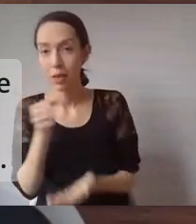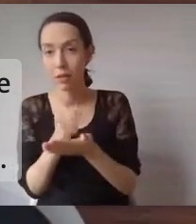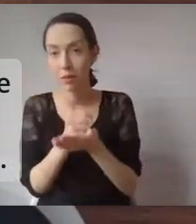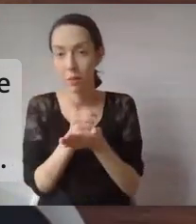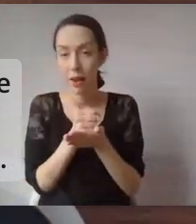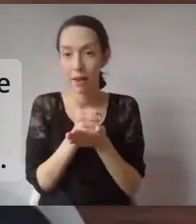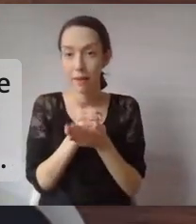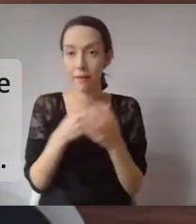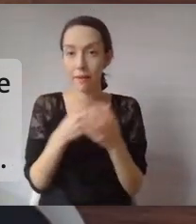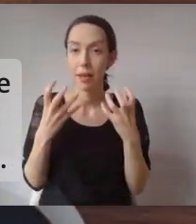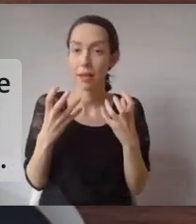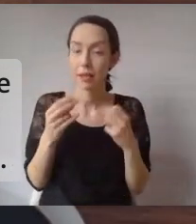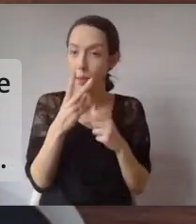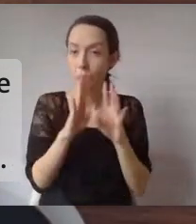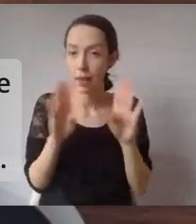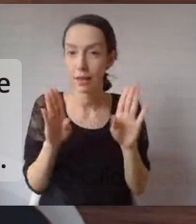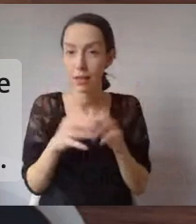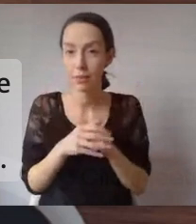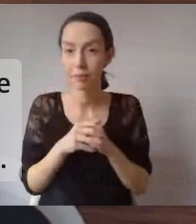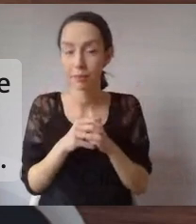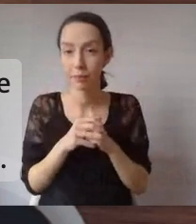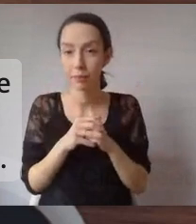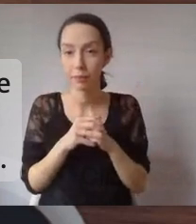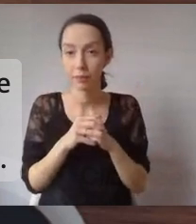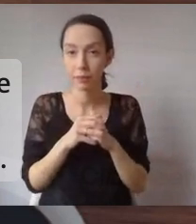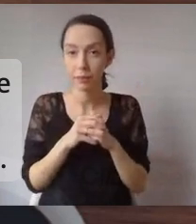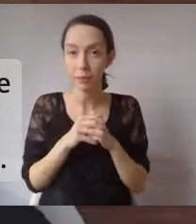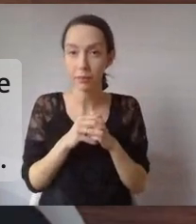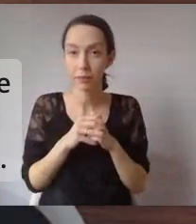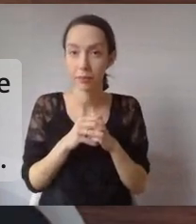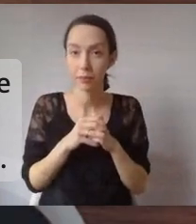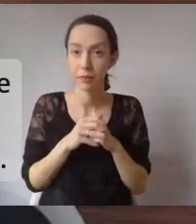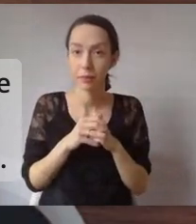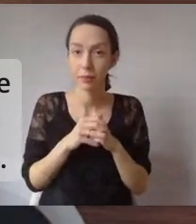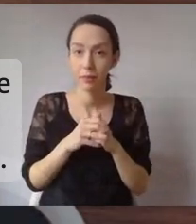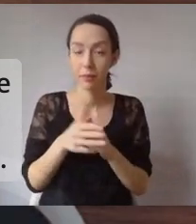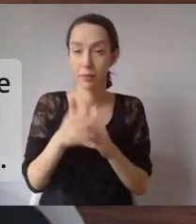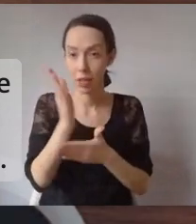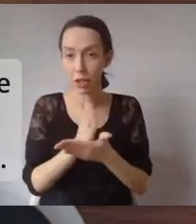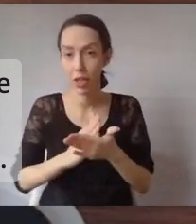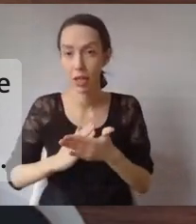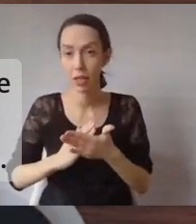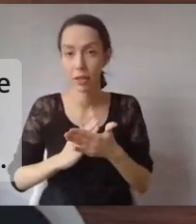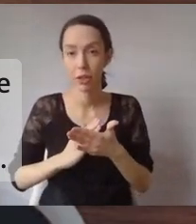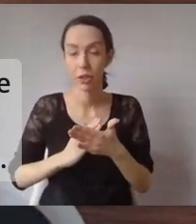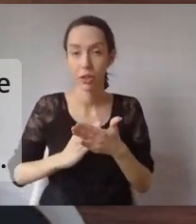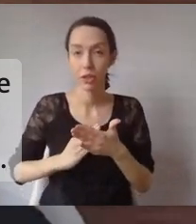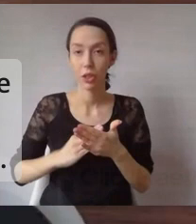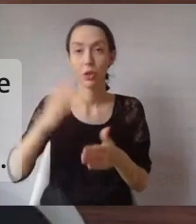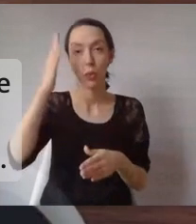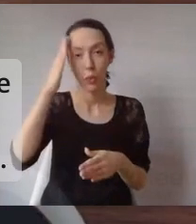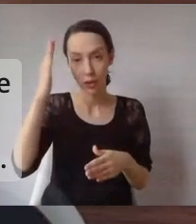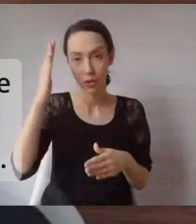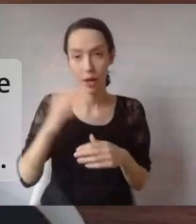chciałabym, żebyście zwrócili uwagę w kwestii tej części związanej z umiejętnościami i potwierdzeniami